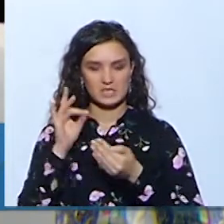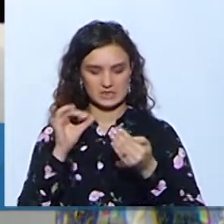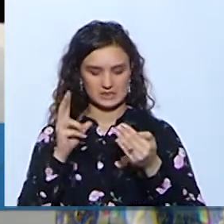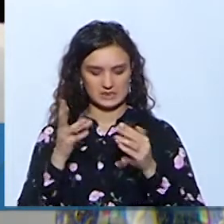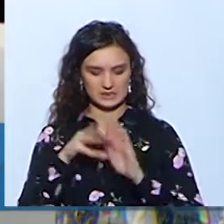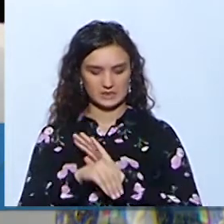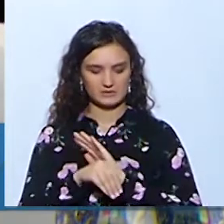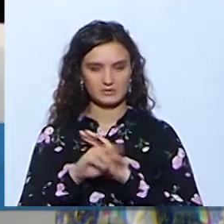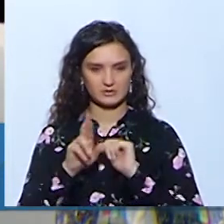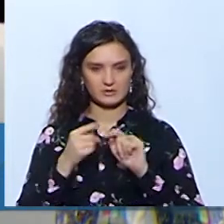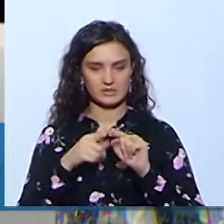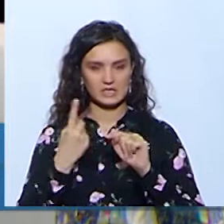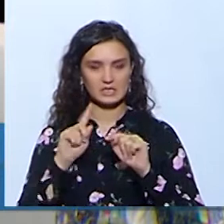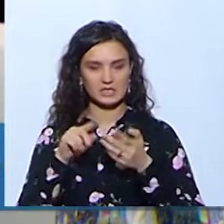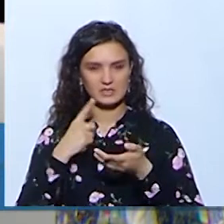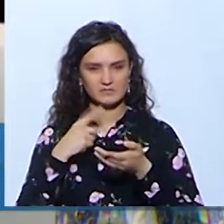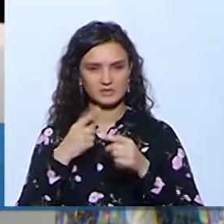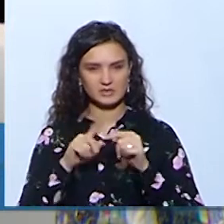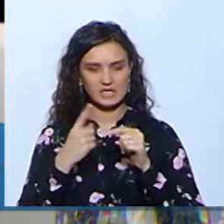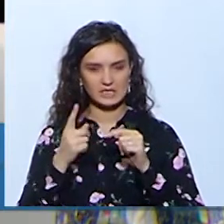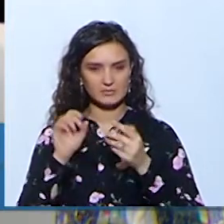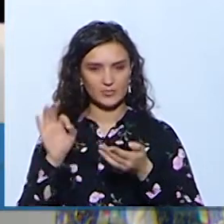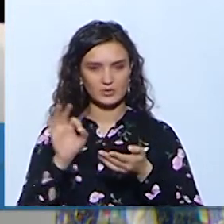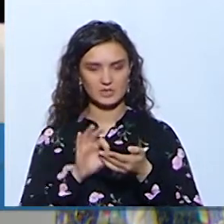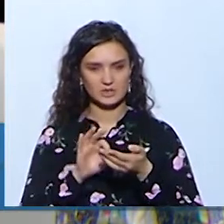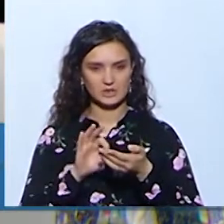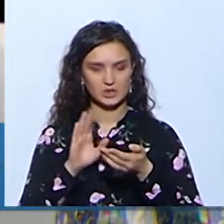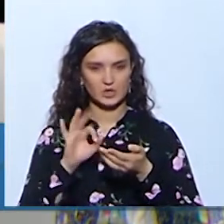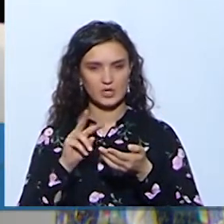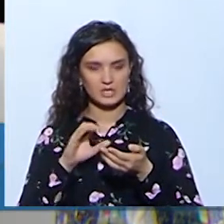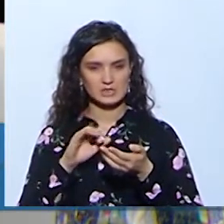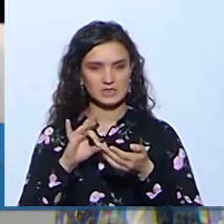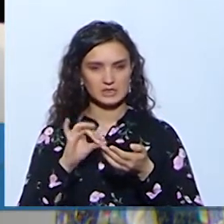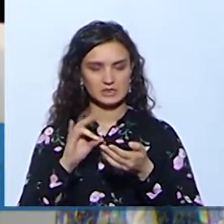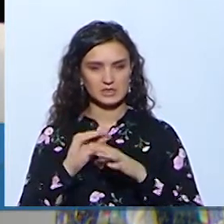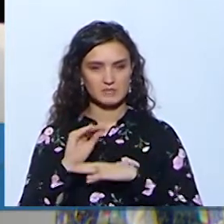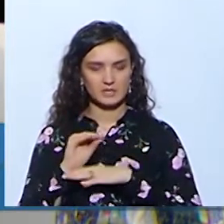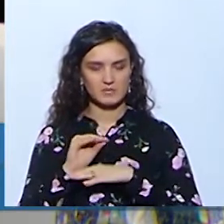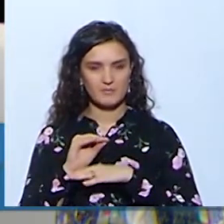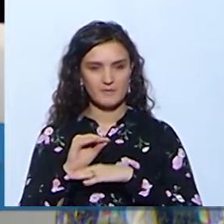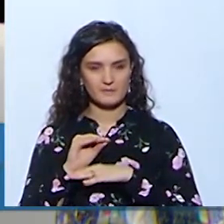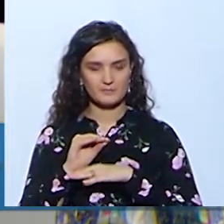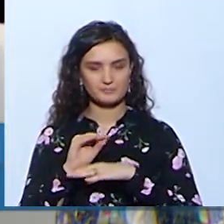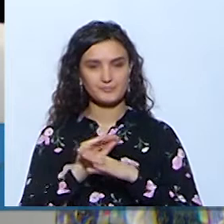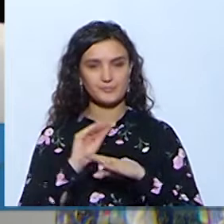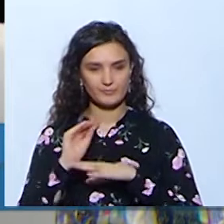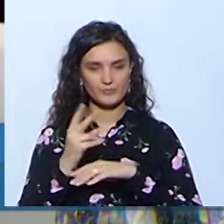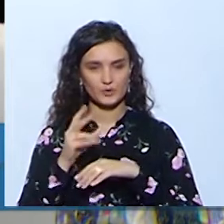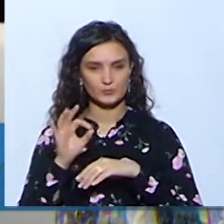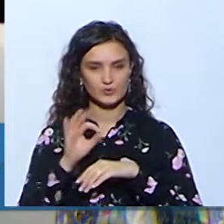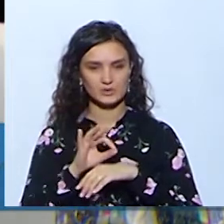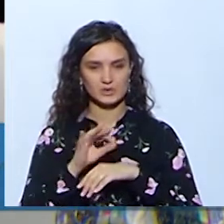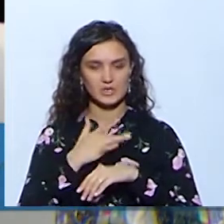რისკის ქვეყნებში მოქცეული და ერთრამეს ვიტყვი, 1%-ით ქოლესტერინის მატება ზდის